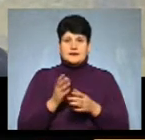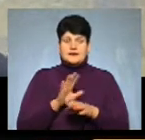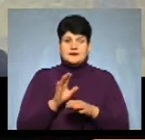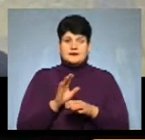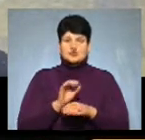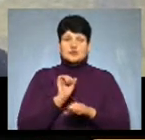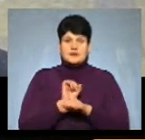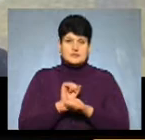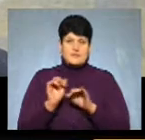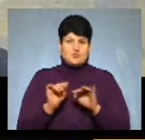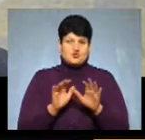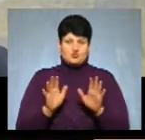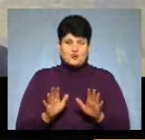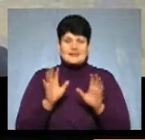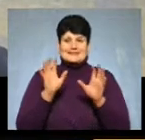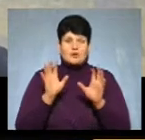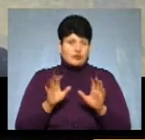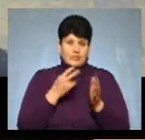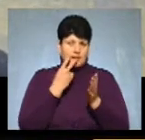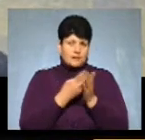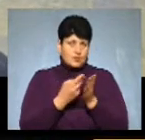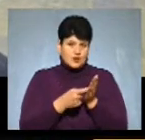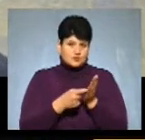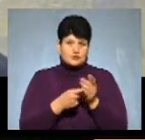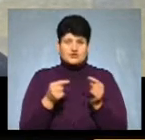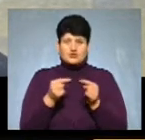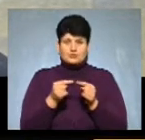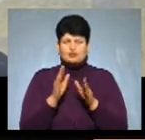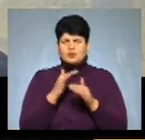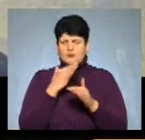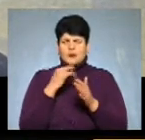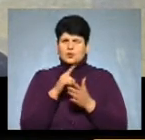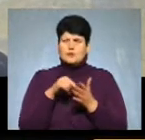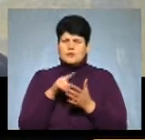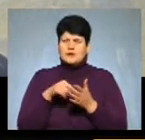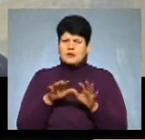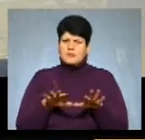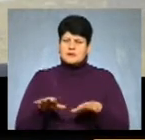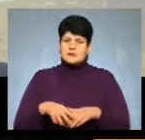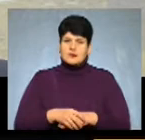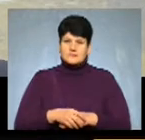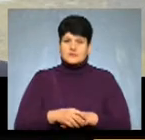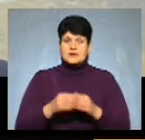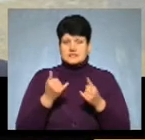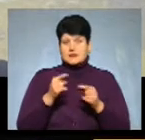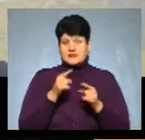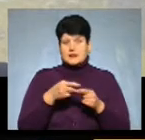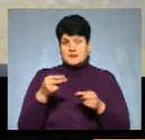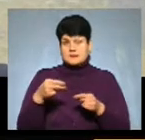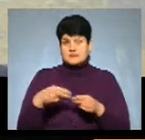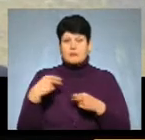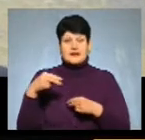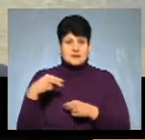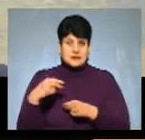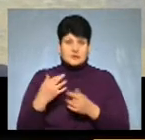зупинилася вся процедура. Оскільки закон не регламентує чітко, думаю, будуть багато питань вже на місцях. Зараз він знаходиться на підписі